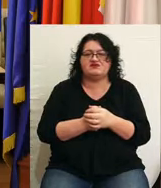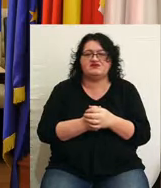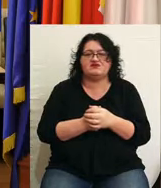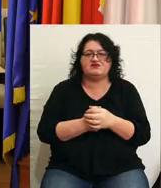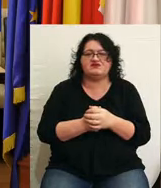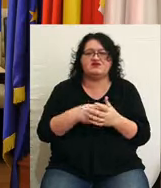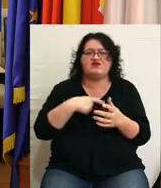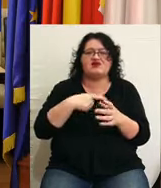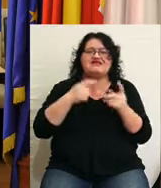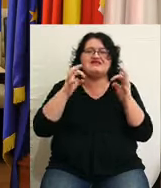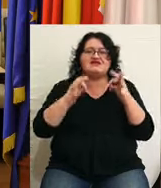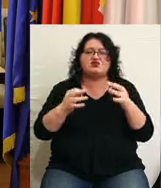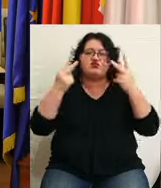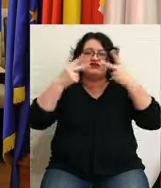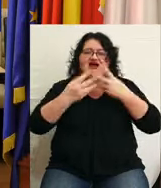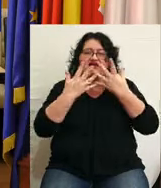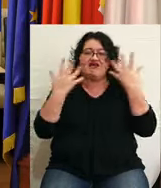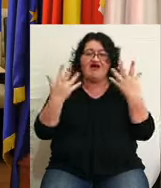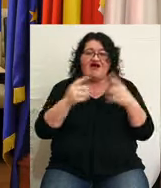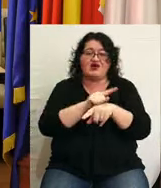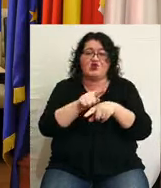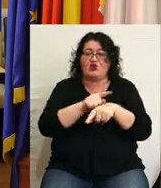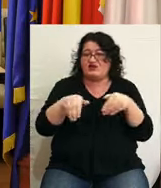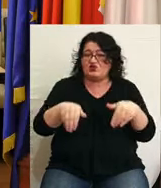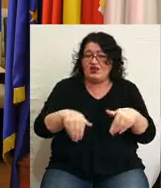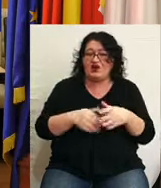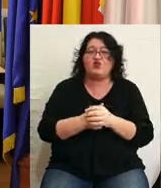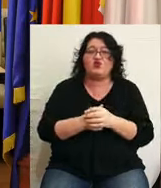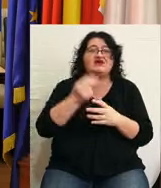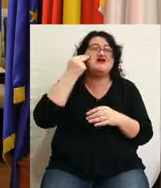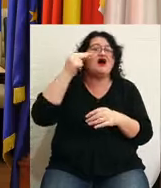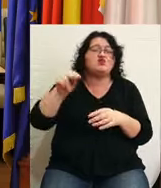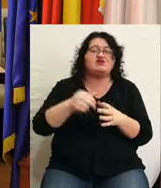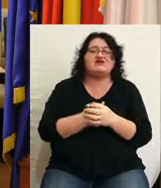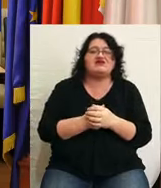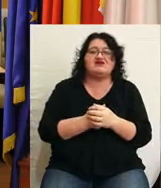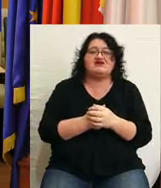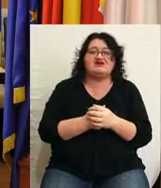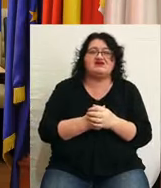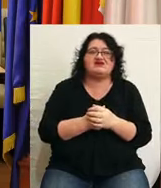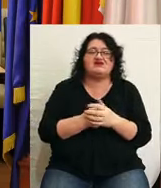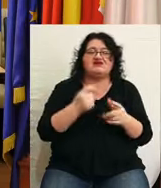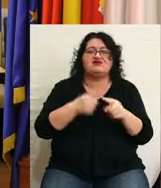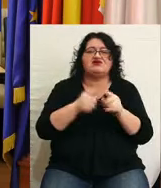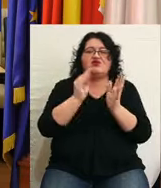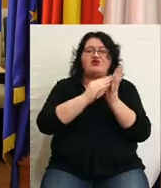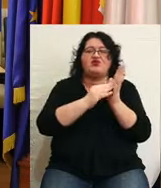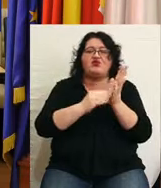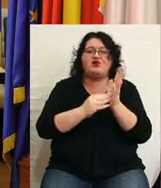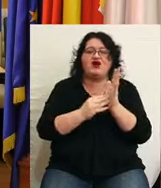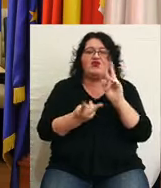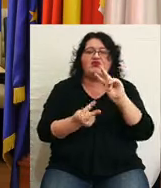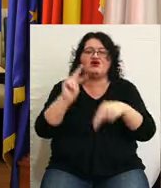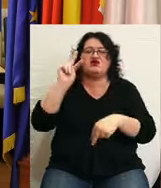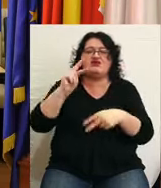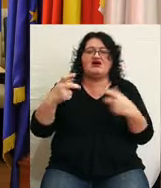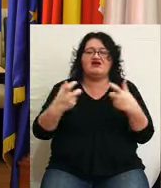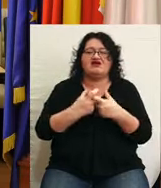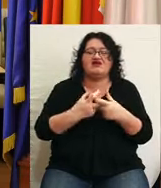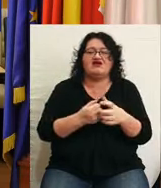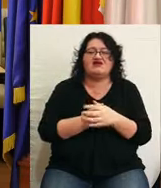Eu sunt foarte conștient că în acest context să anunț și o propunere de majorare a